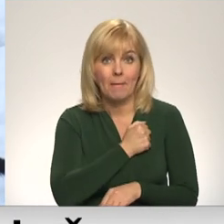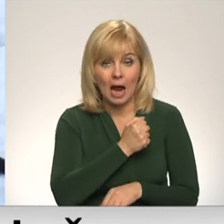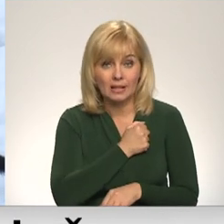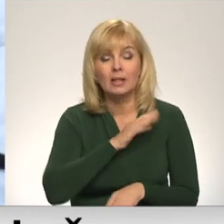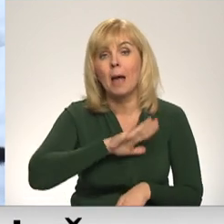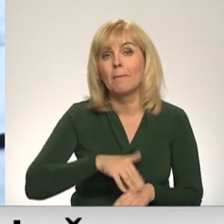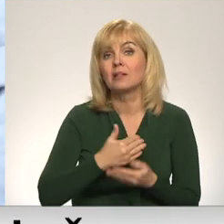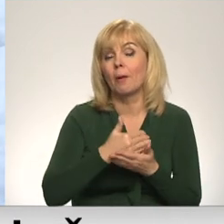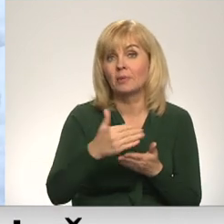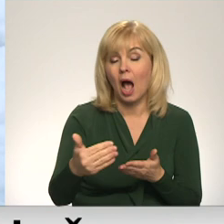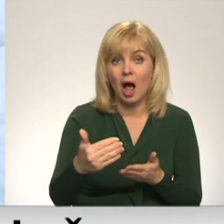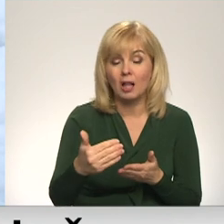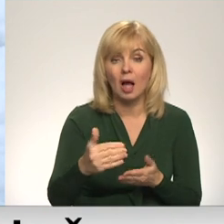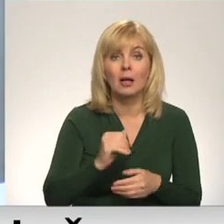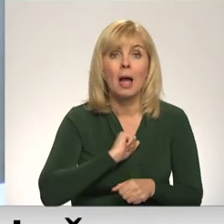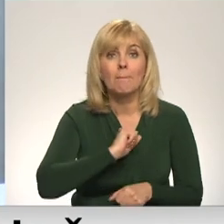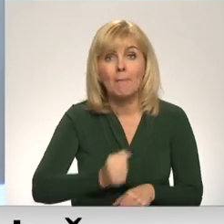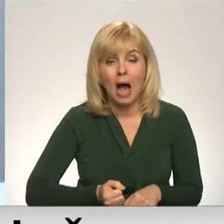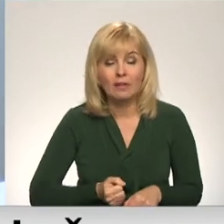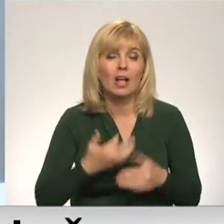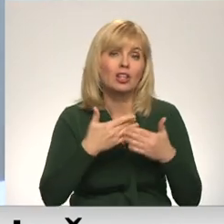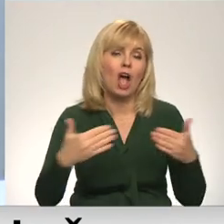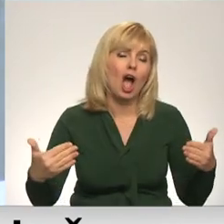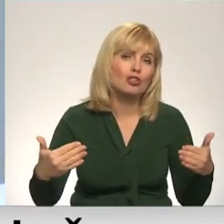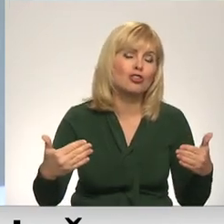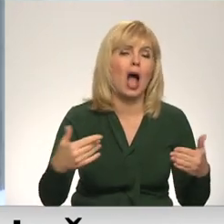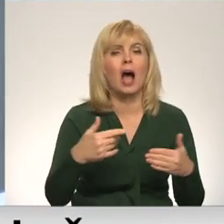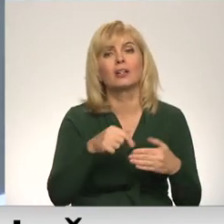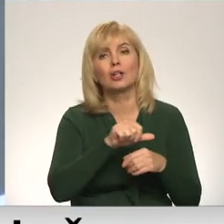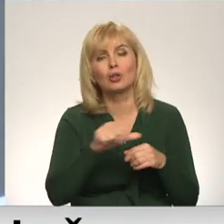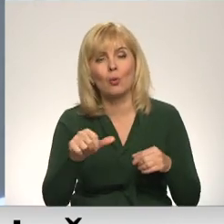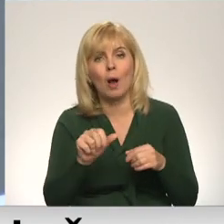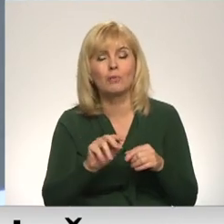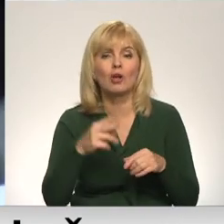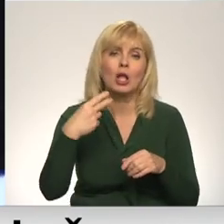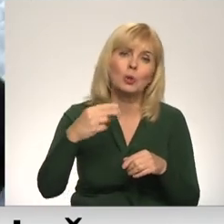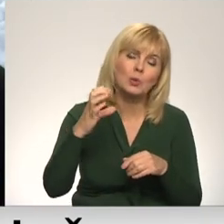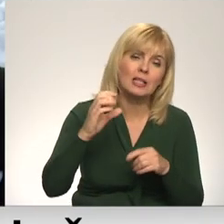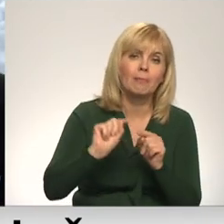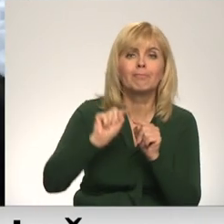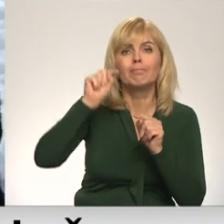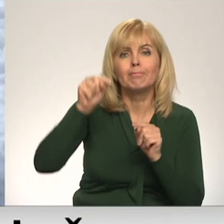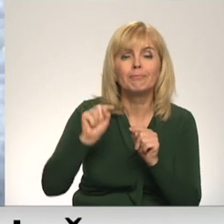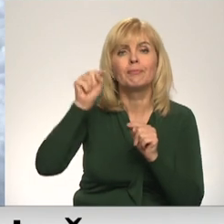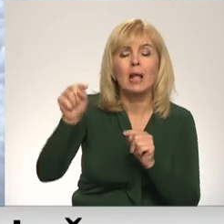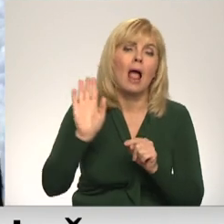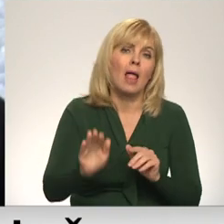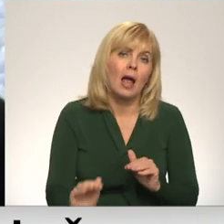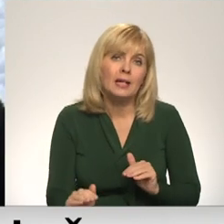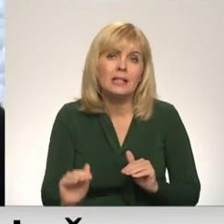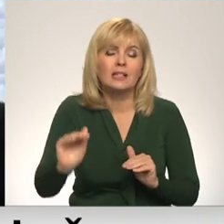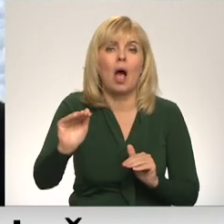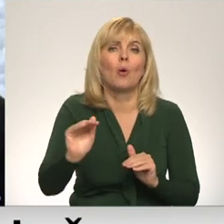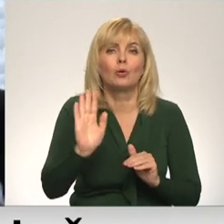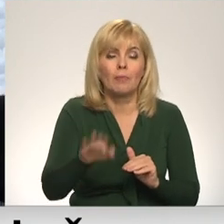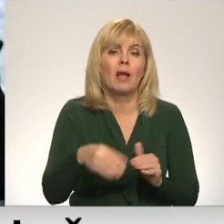Pēc tam tālāk būs jāpārvar mums kaut kāds šķērslītes, kas ir 15-20 cm augstumā neliels, lai viņi izaugtu